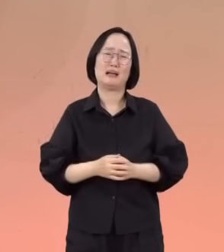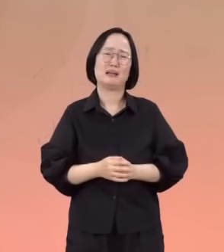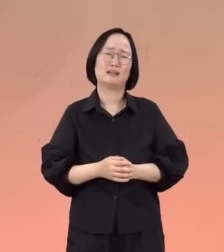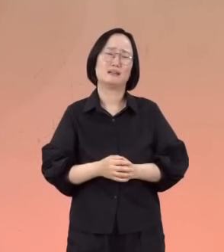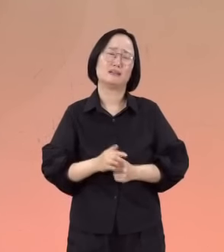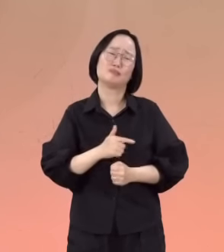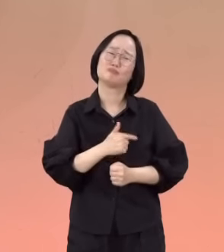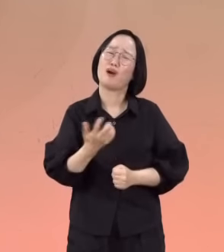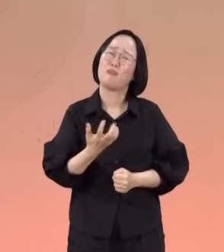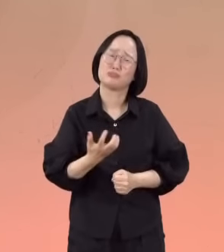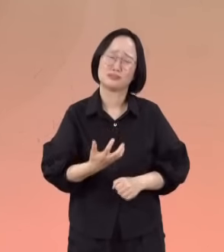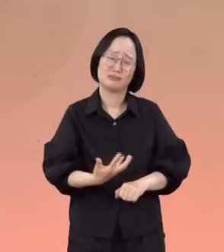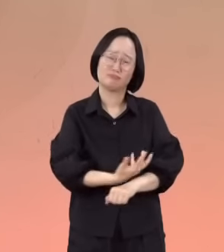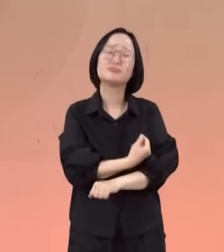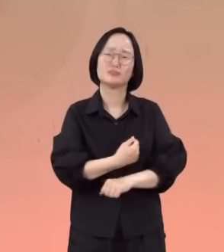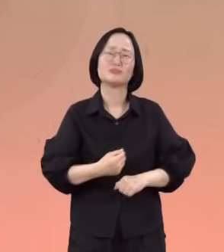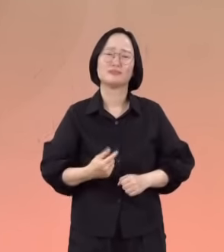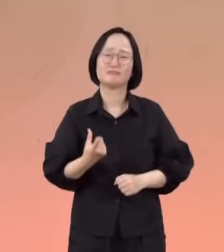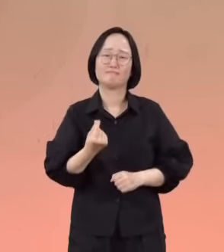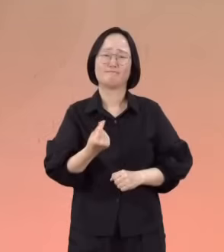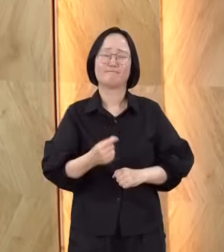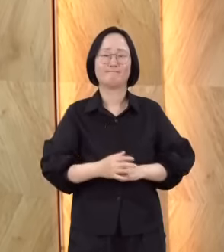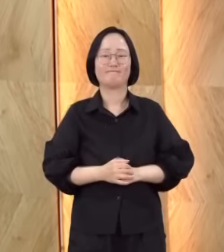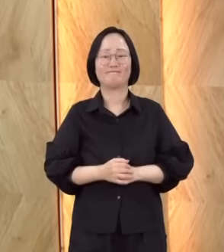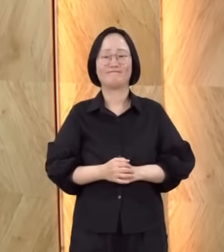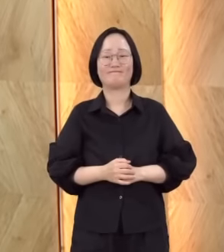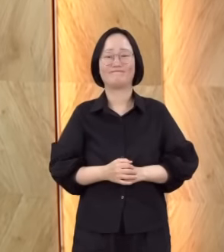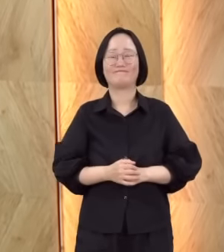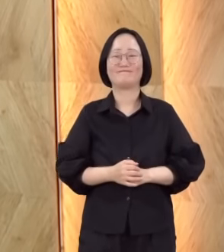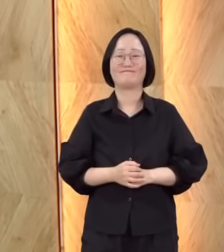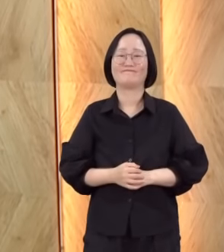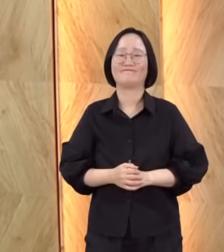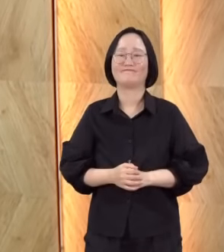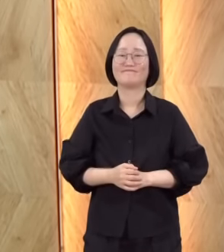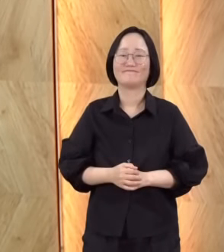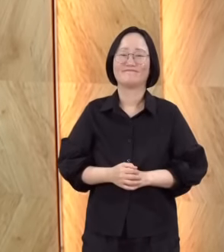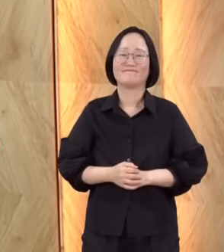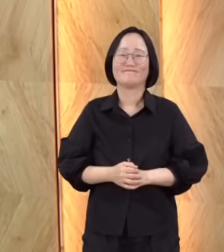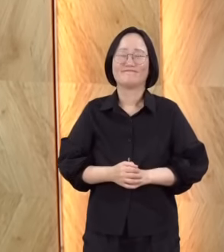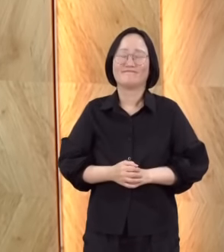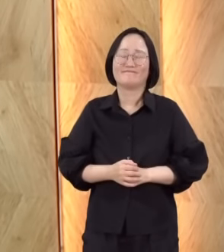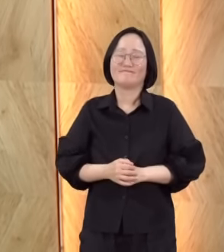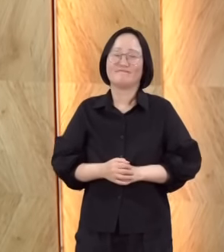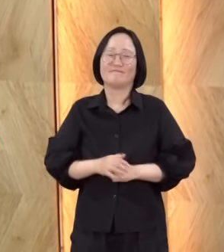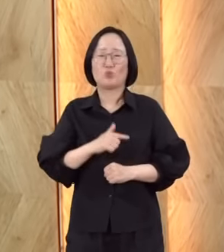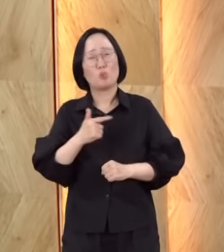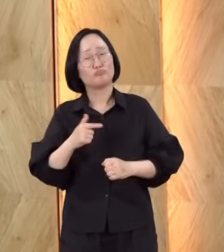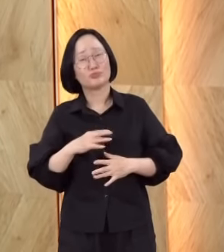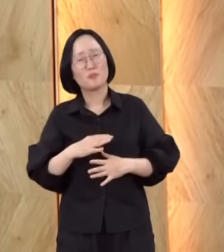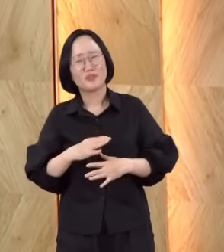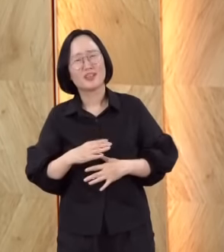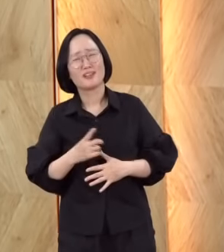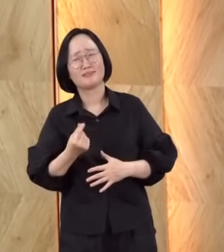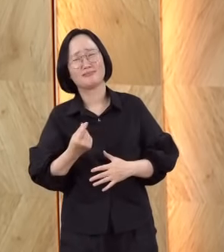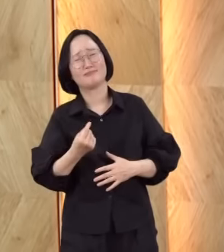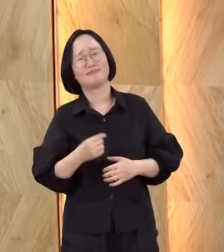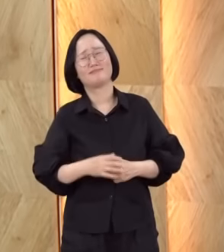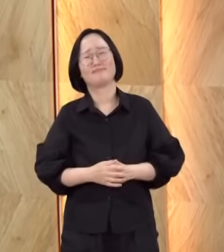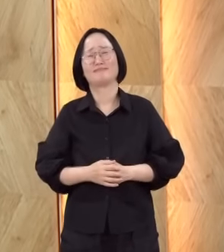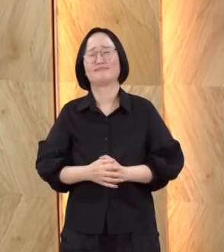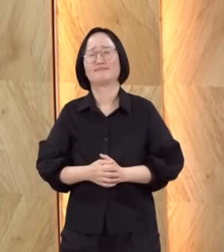어우 어우 말하면서도 무섭다 제가 좀 마음이 여려요 여러분음 마음